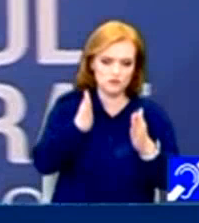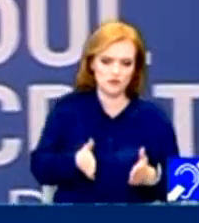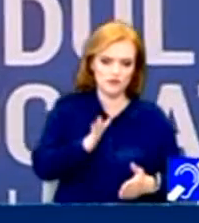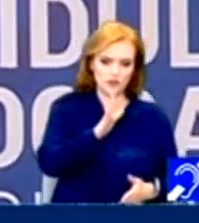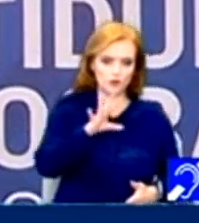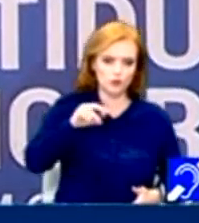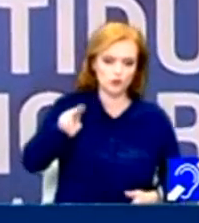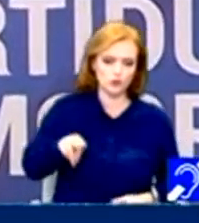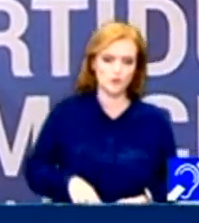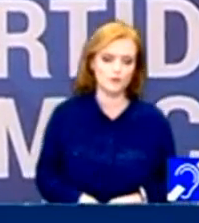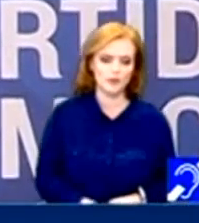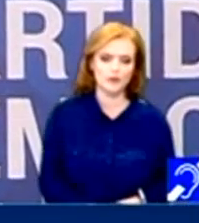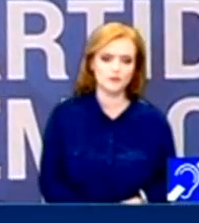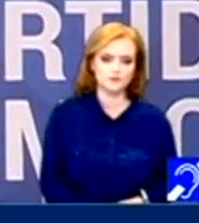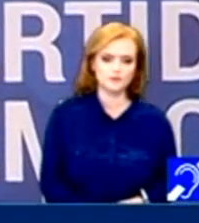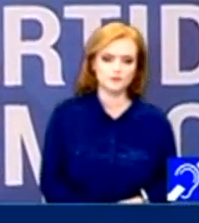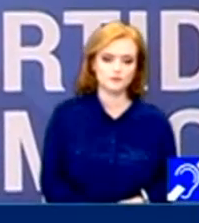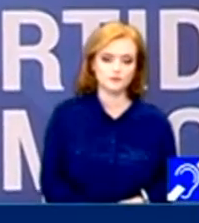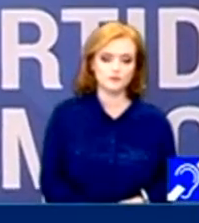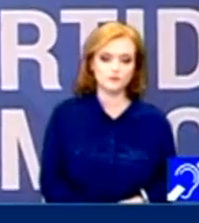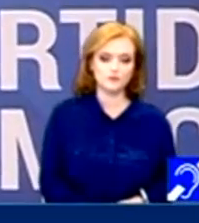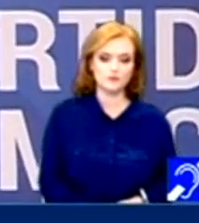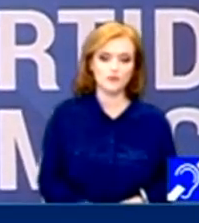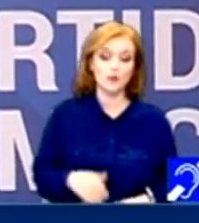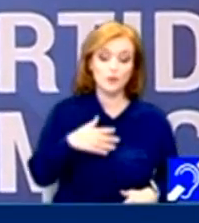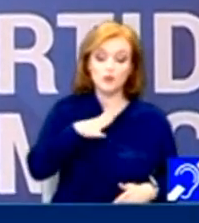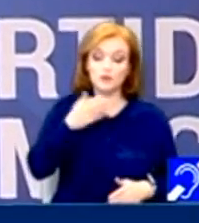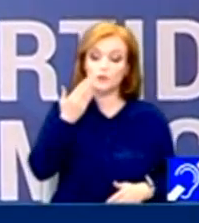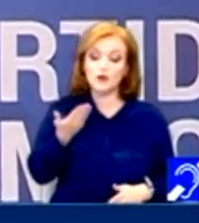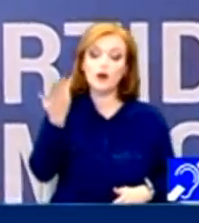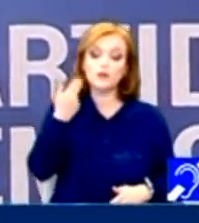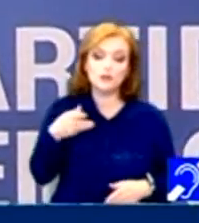rezervați în declarațiile privind unde se află acesta, dar și când se va prezenta